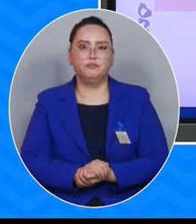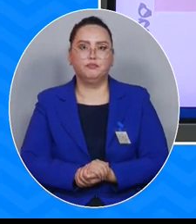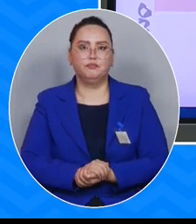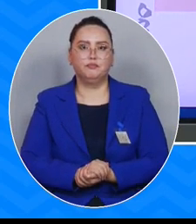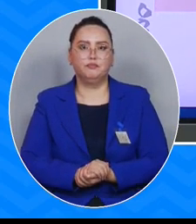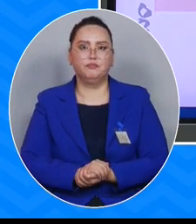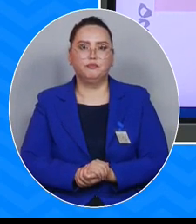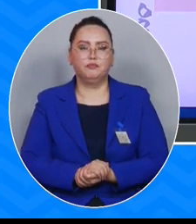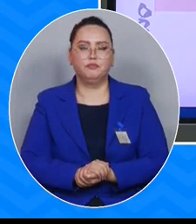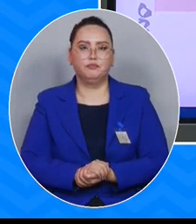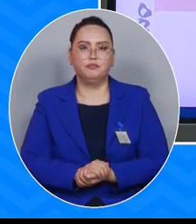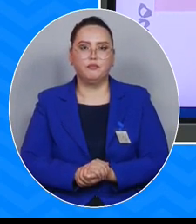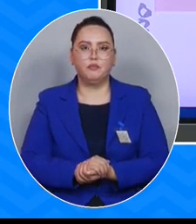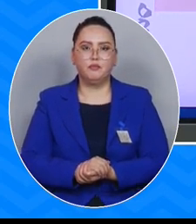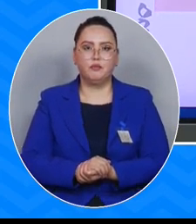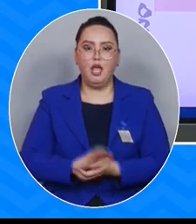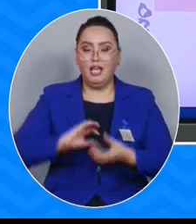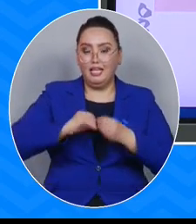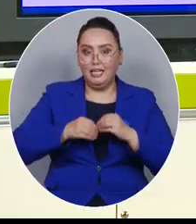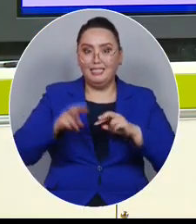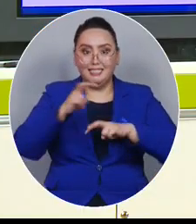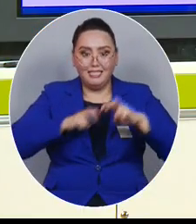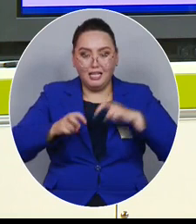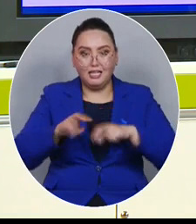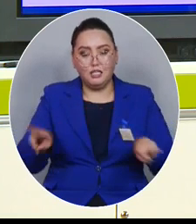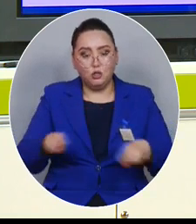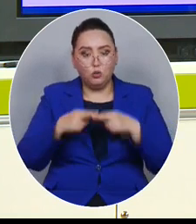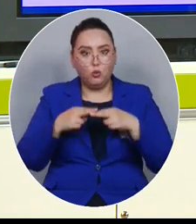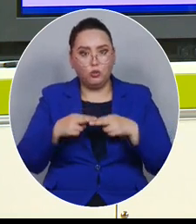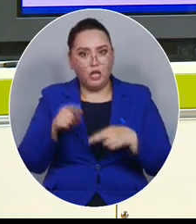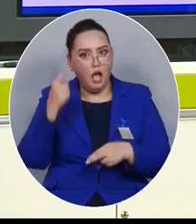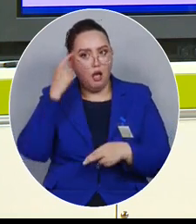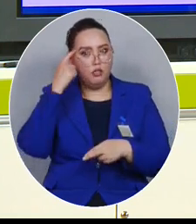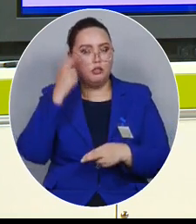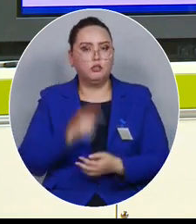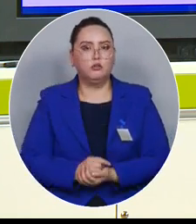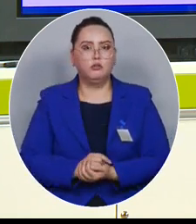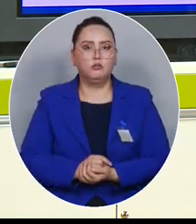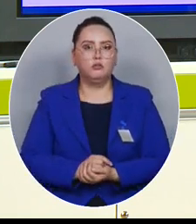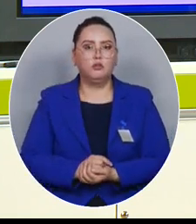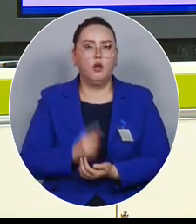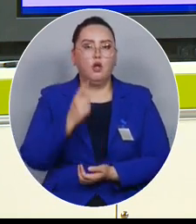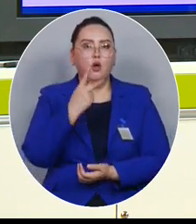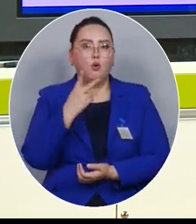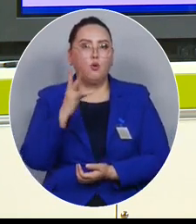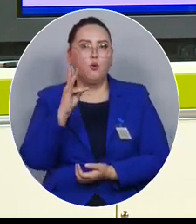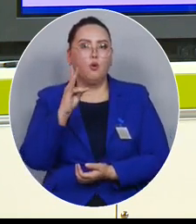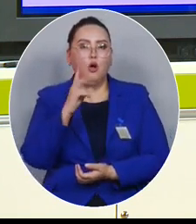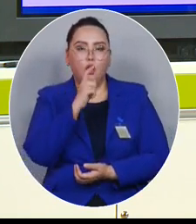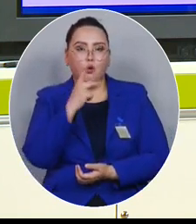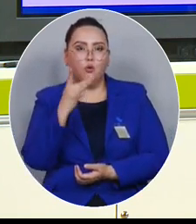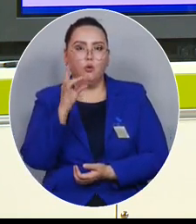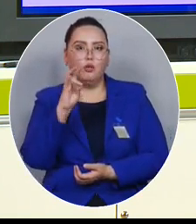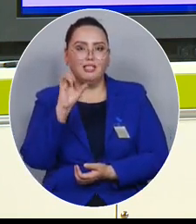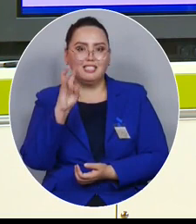Заадихар энэ хийсэн заболлааса, төгінхээн бол, хүрнэсээ эхийн гол синдичиян ньв байхоб гэхэр. Мэдээж үйлхэрэг ол өэлтаа